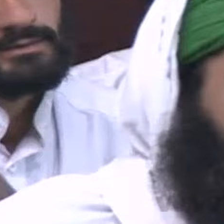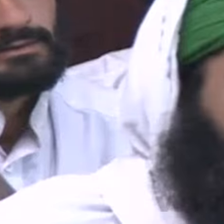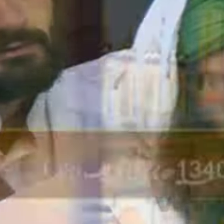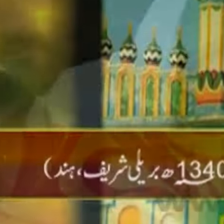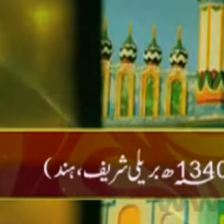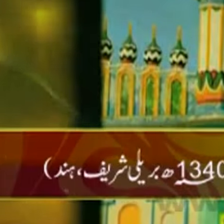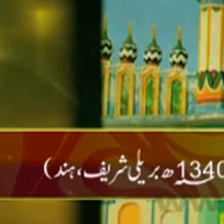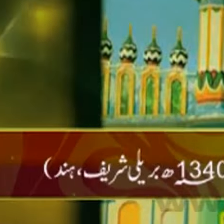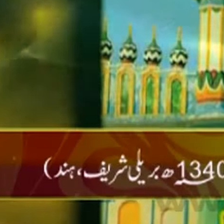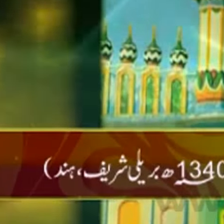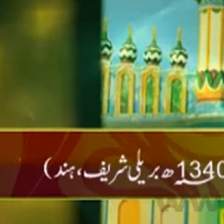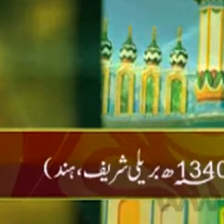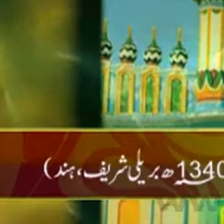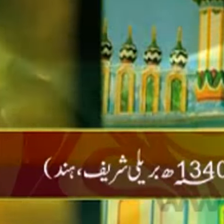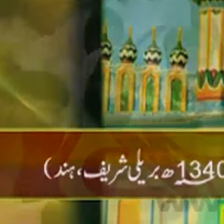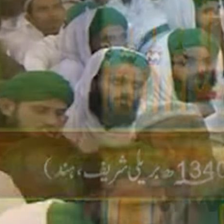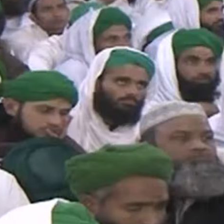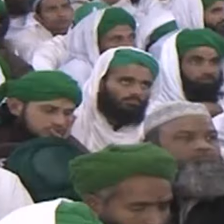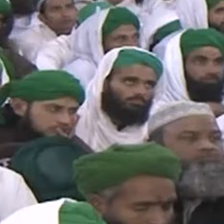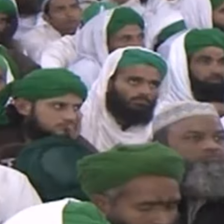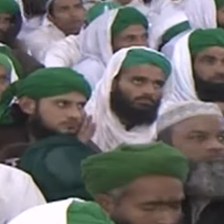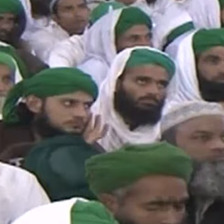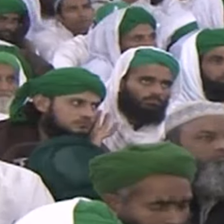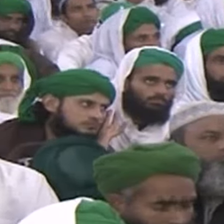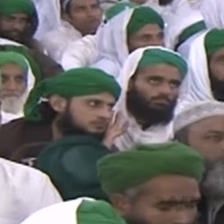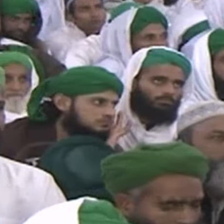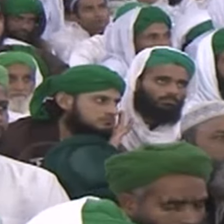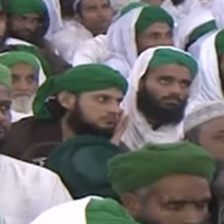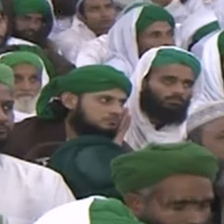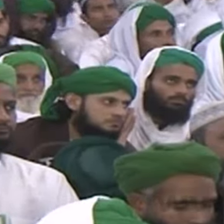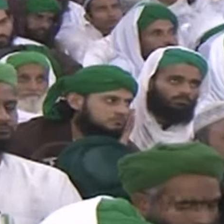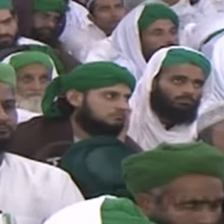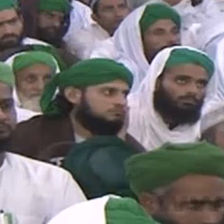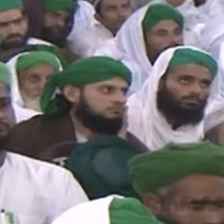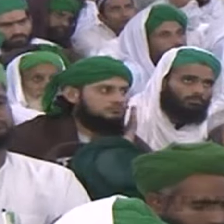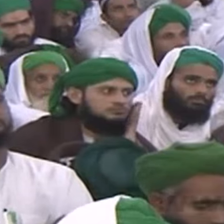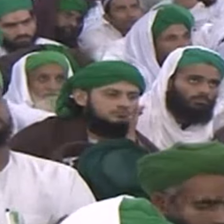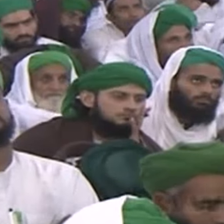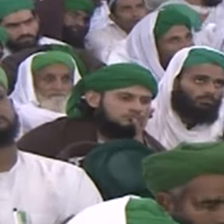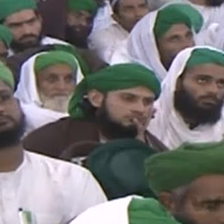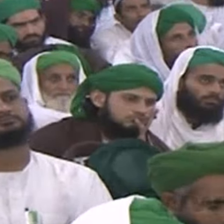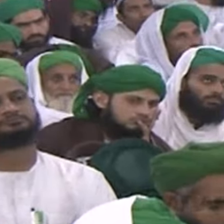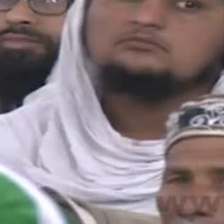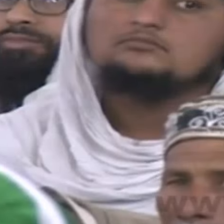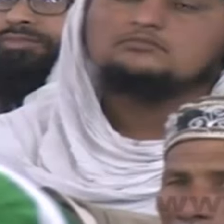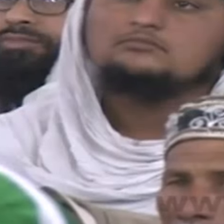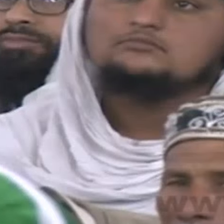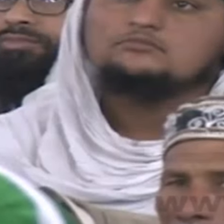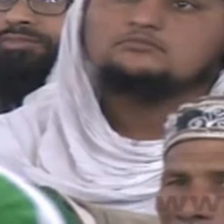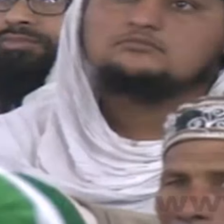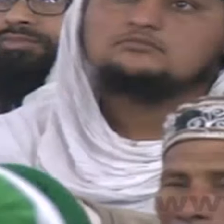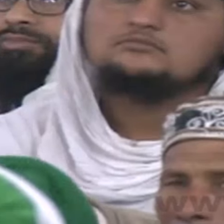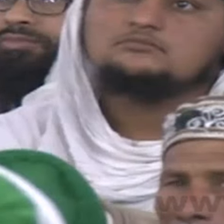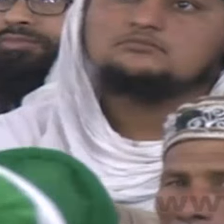کو کیا کہیں؟ اعلیٰ حضرت رحمۃ اللہ علیہ فرماتے صحیح افضل مکہ ہی بڑا صاحب. ہم عشق کے بندے